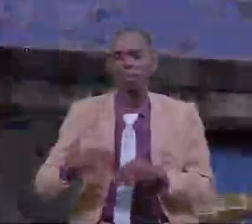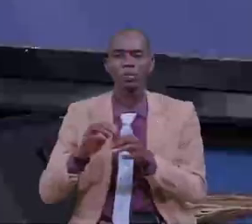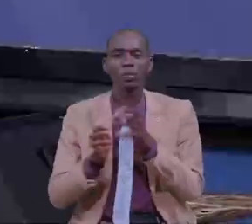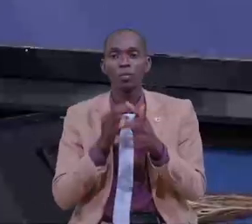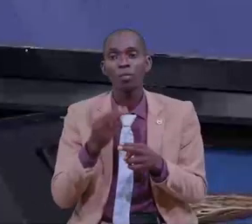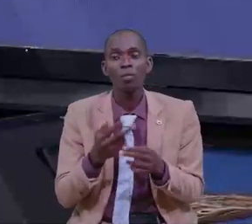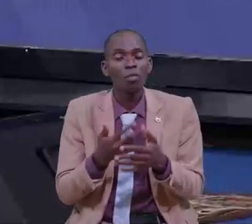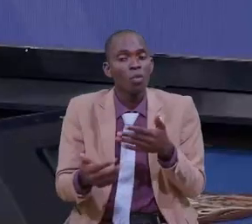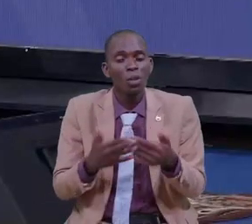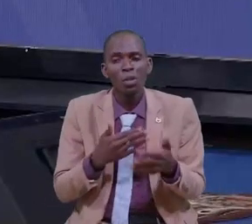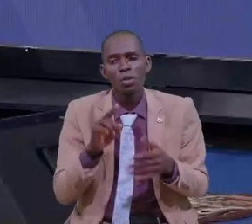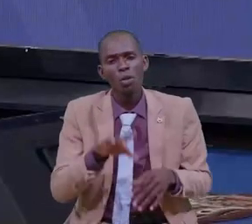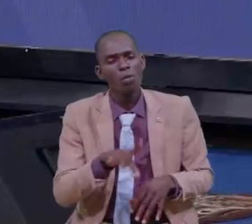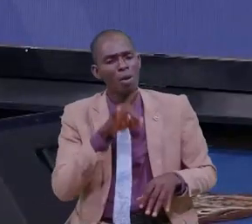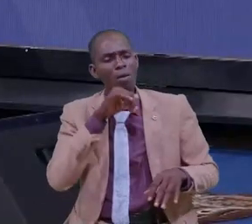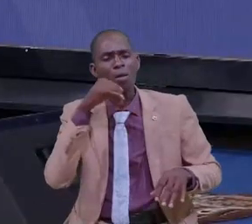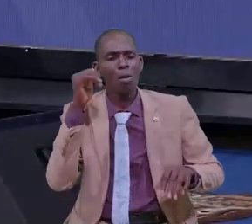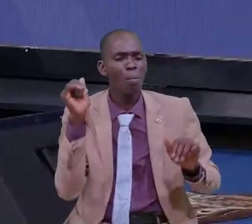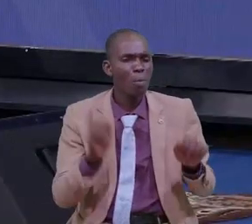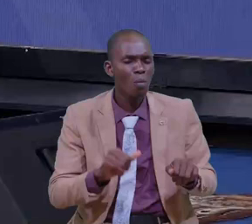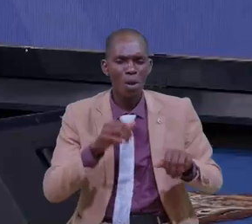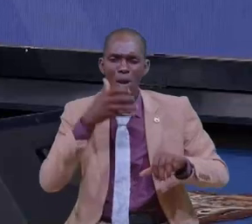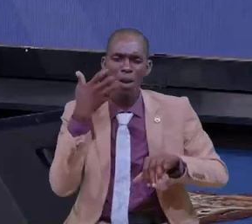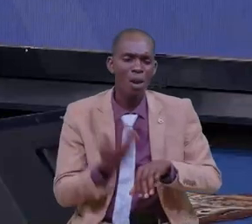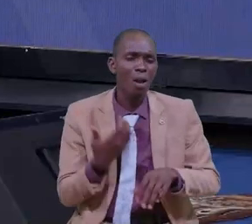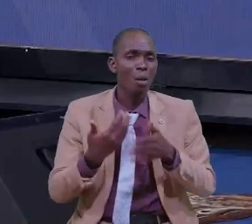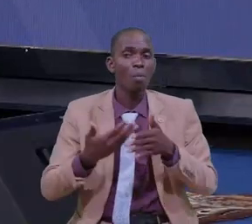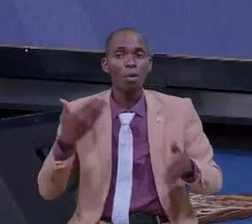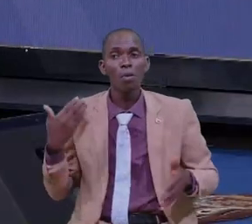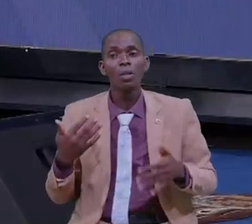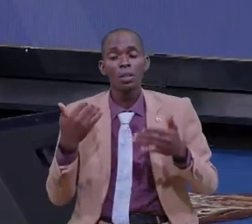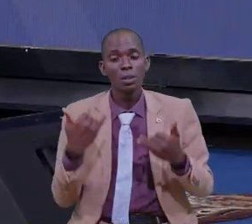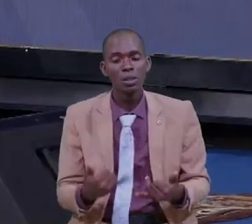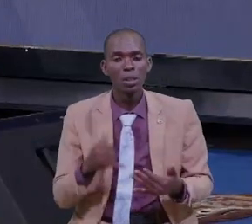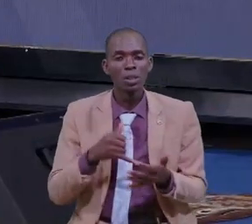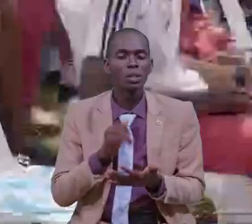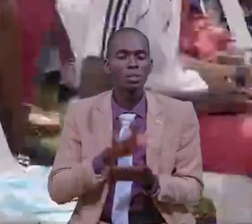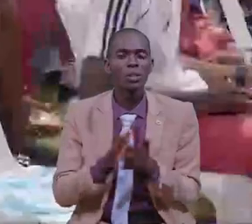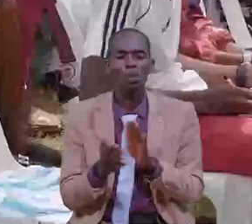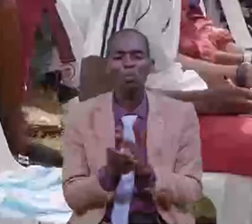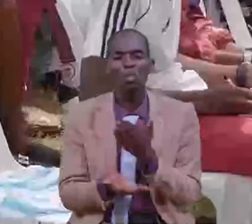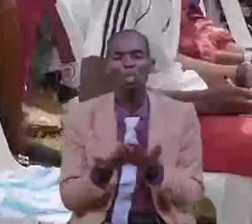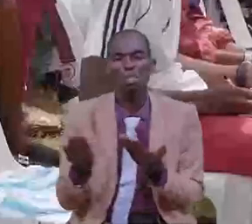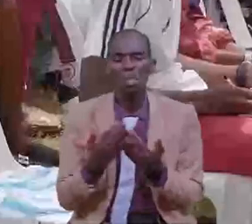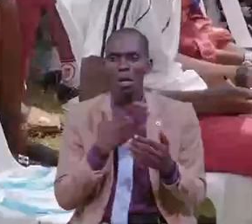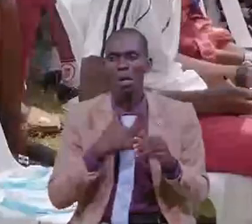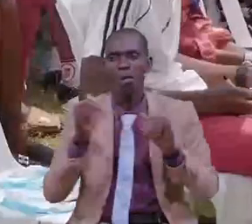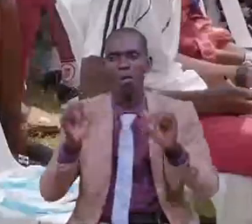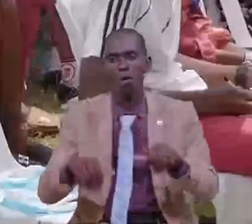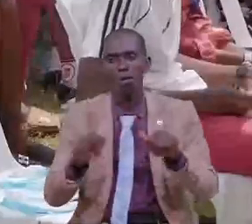Jésus. Tout ce que tu trouvais de difficile, impossible avant, maintenant c'est facile et